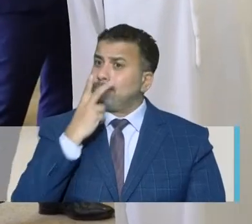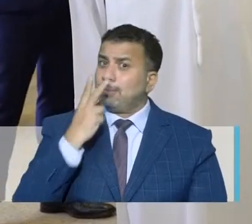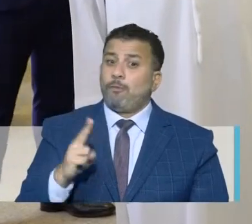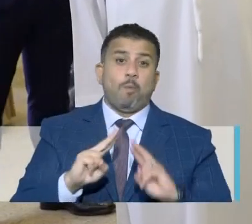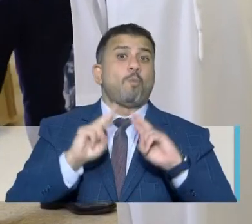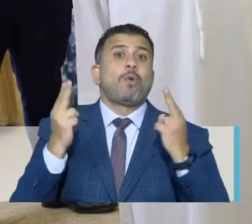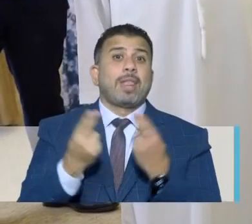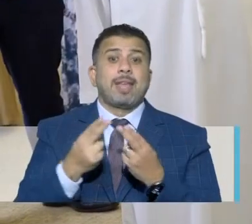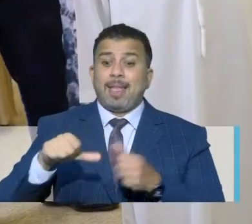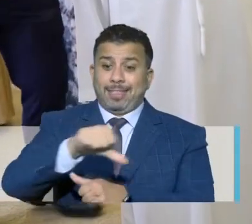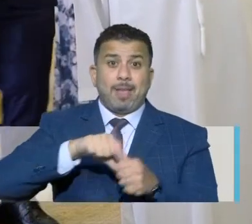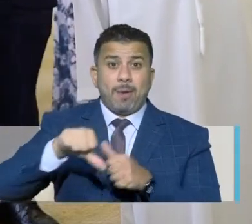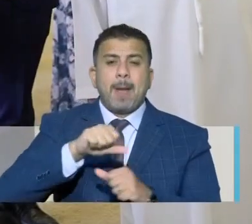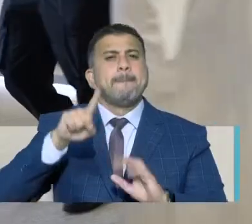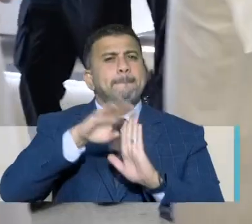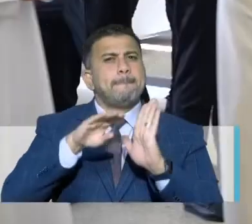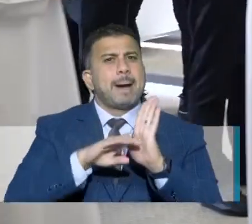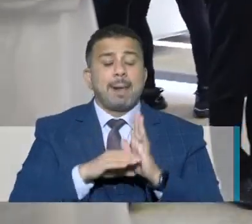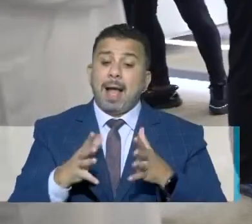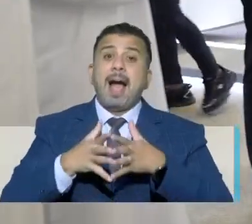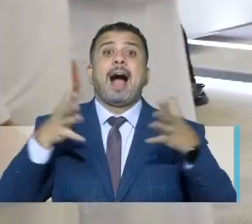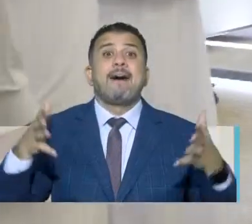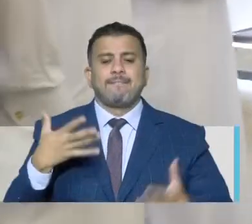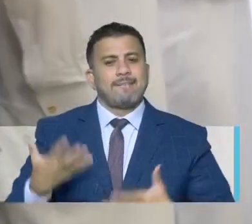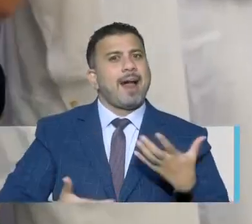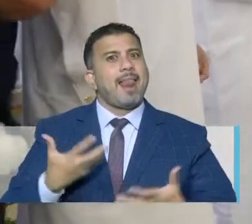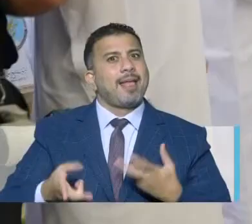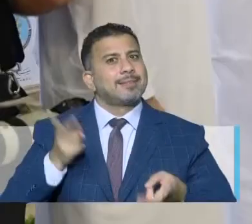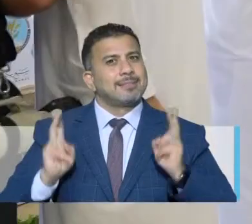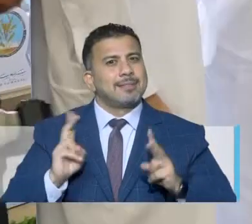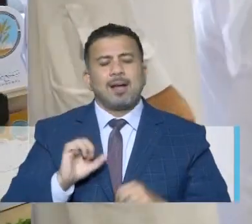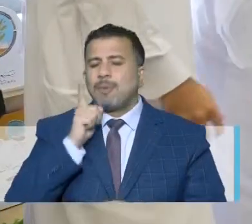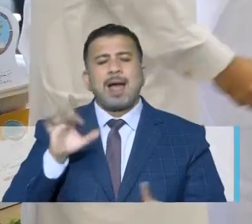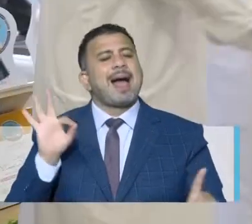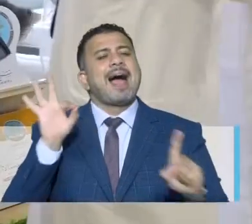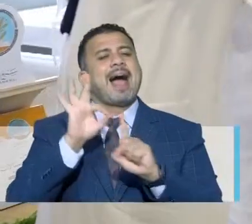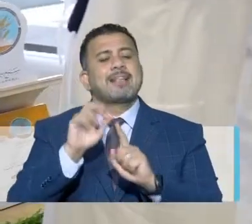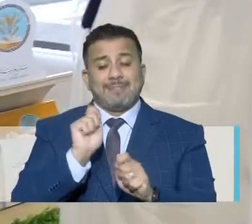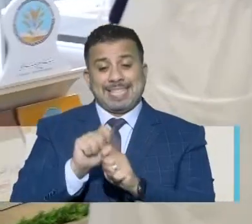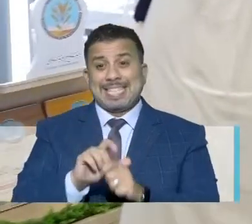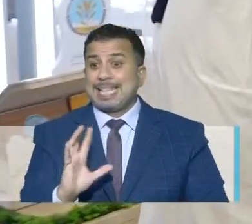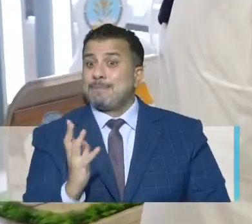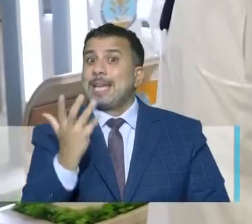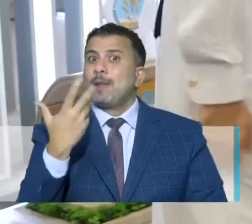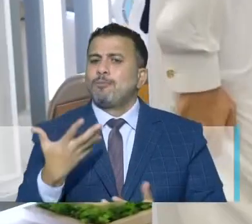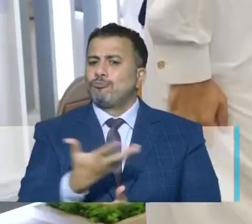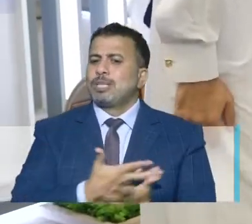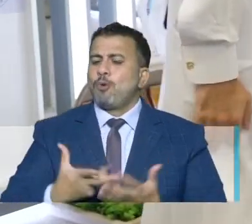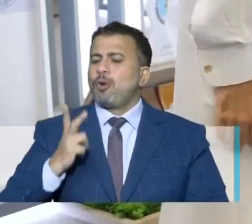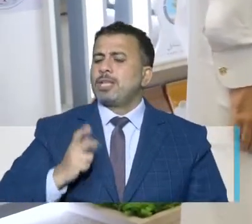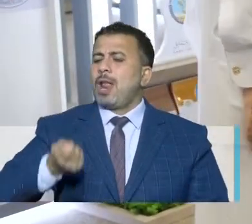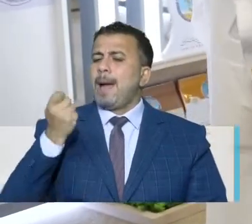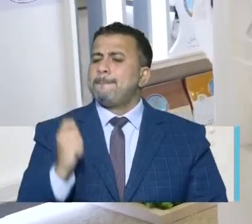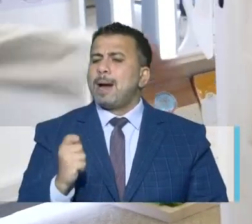المنتدى في هذه الدوره برنامجا حافلا بالفعاليات التي تهدف الى تمكين المستثمرين ورواد الاعمال